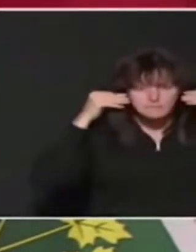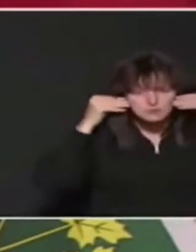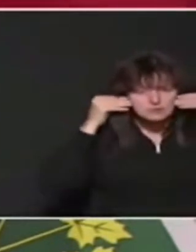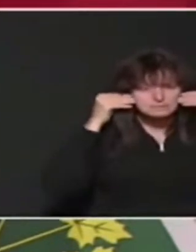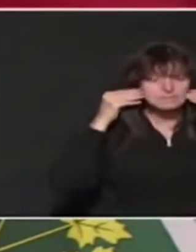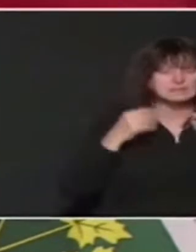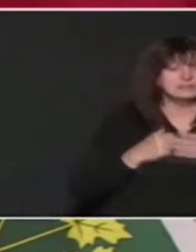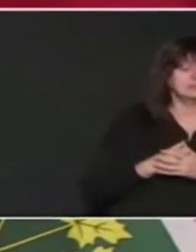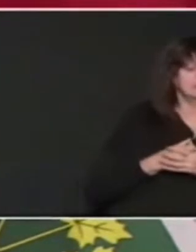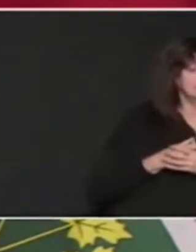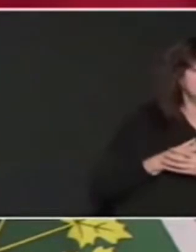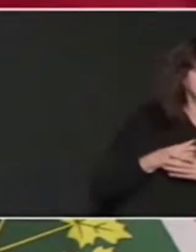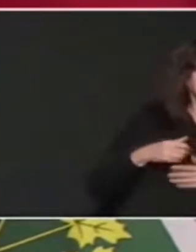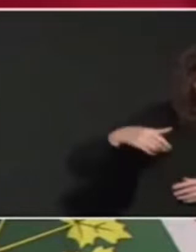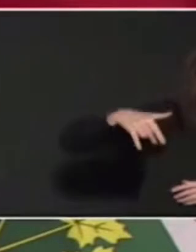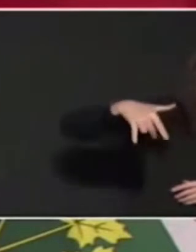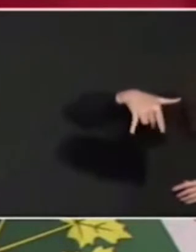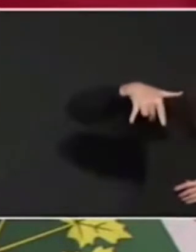Zimbabwe.